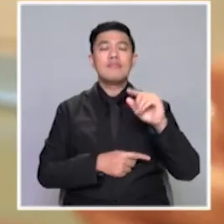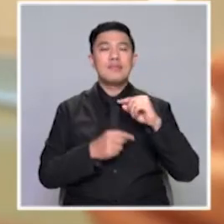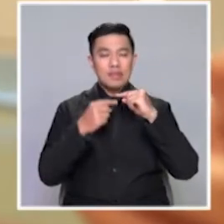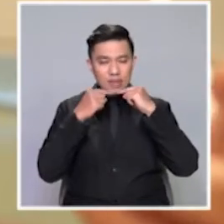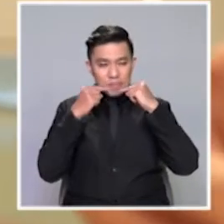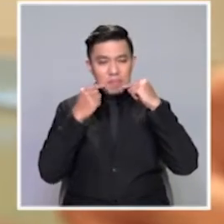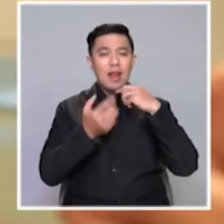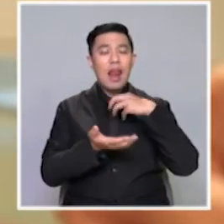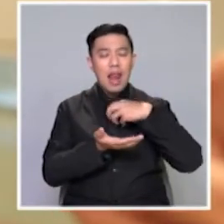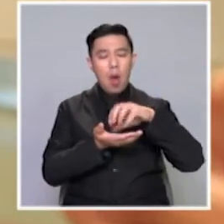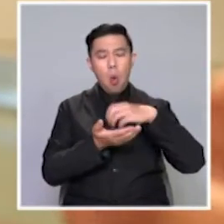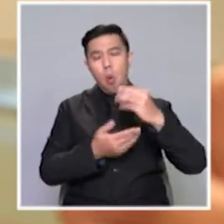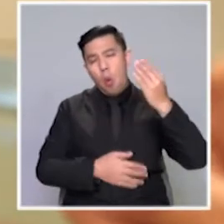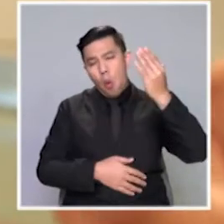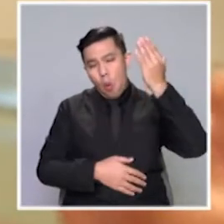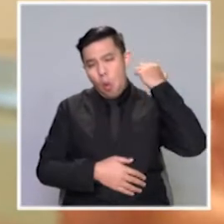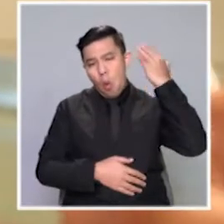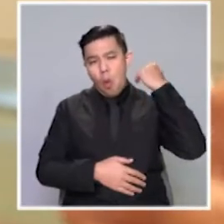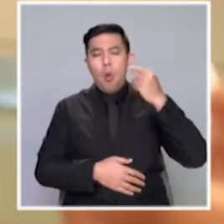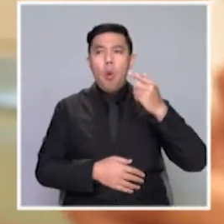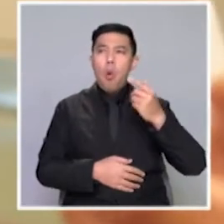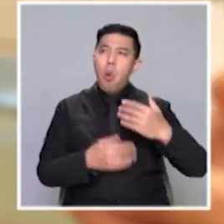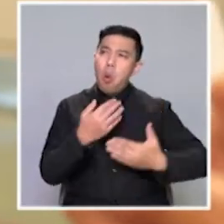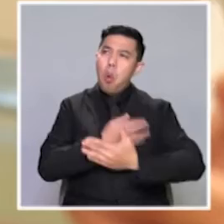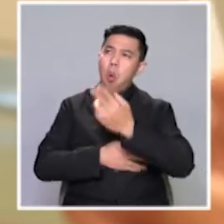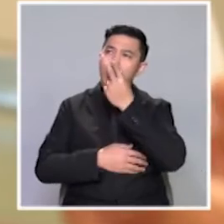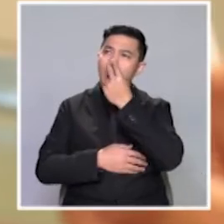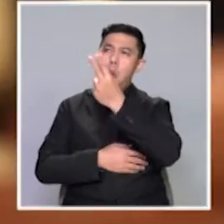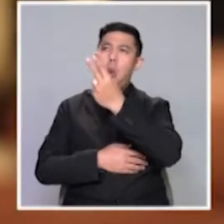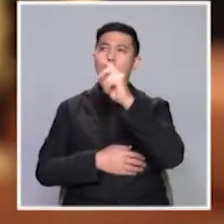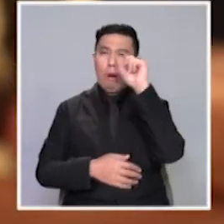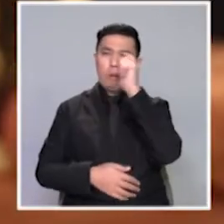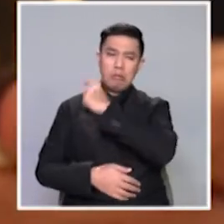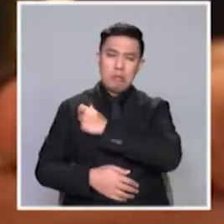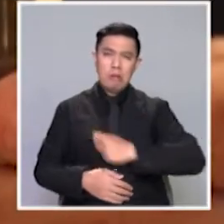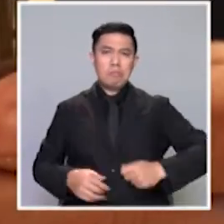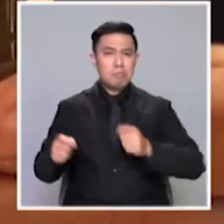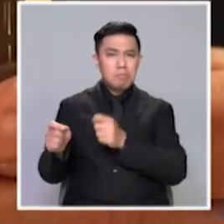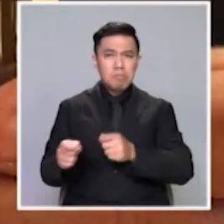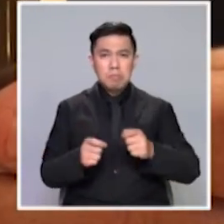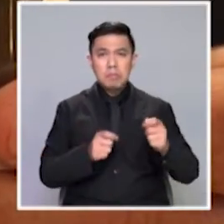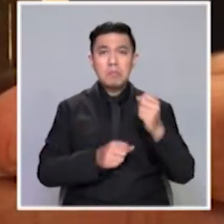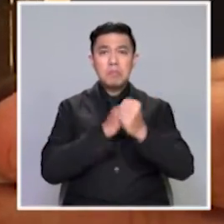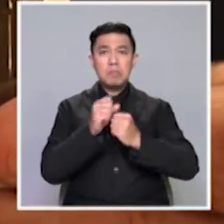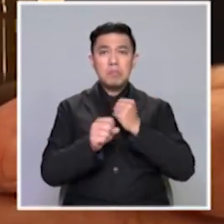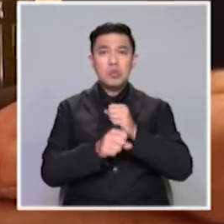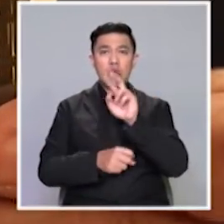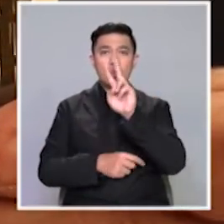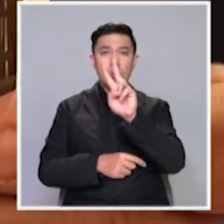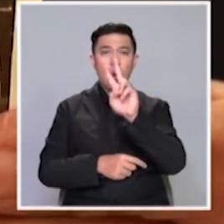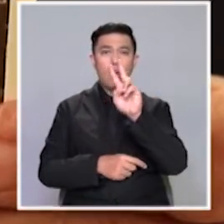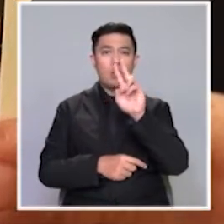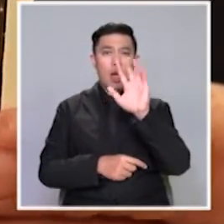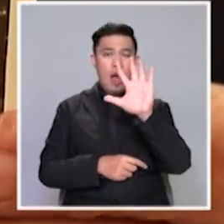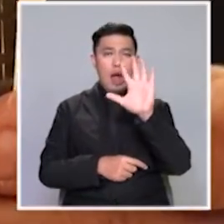ถึงบรรยากาศในวันวานที่มีโอกาสได้ชื่นชมองค์อัครศิลปินทรงดนตรีในปีพ.ศ. 2512และวัน